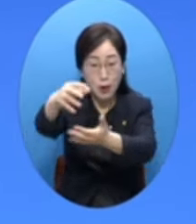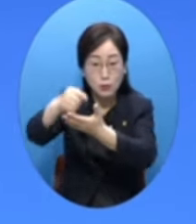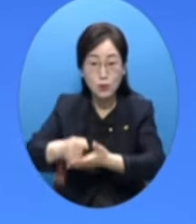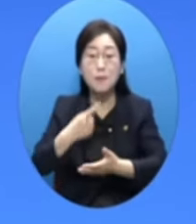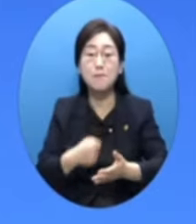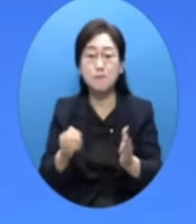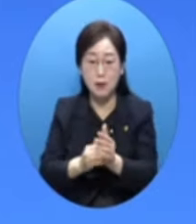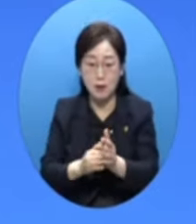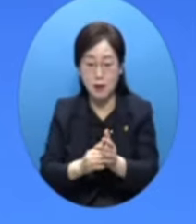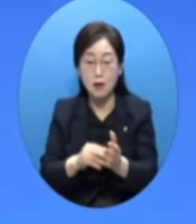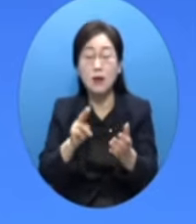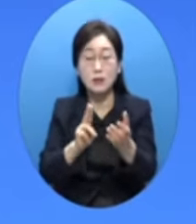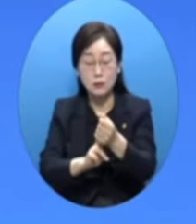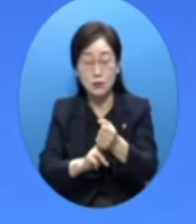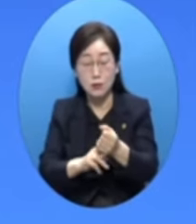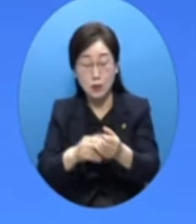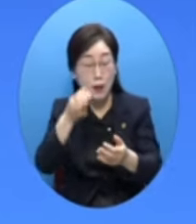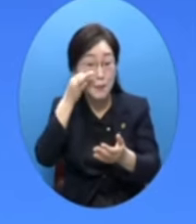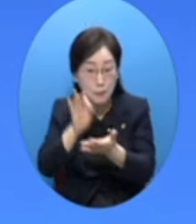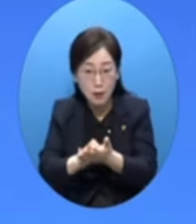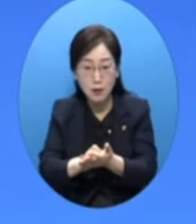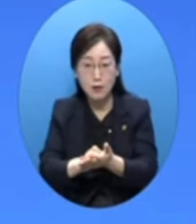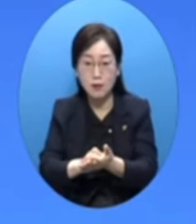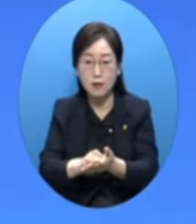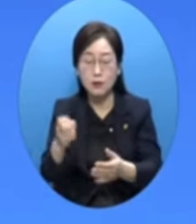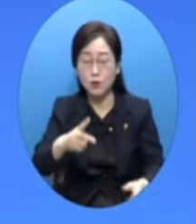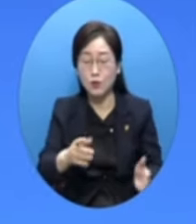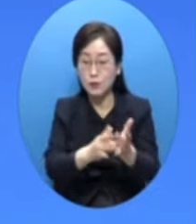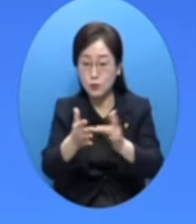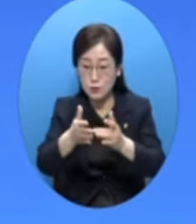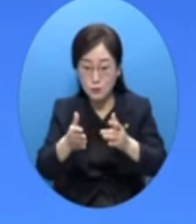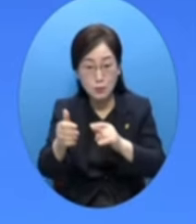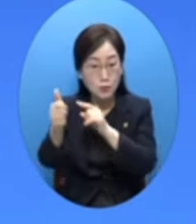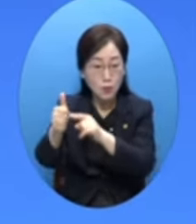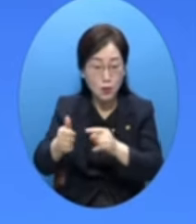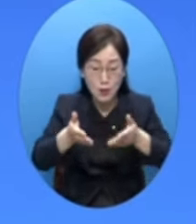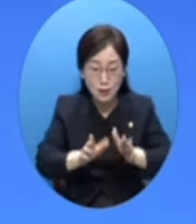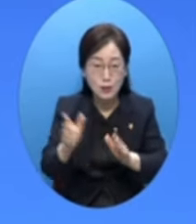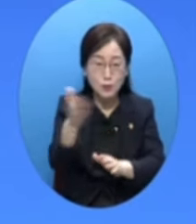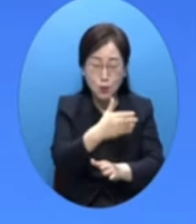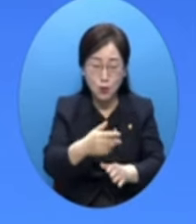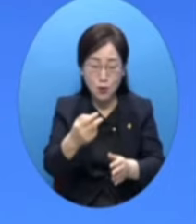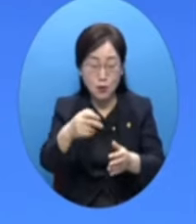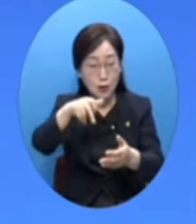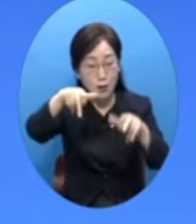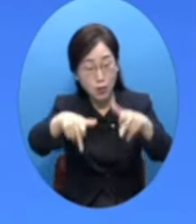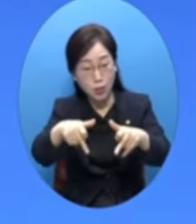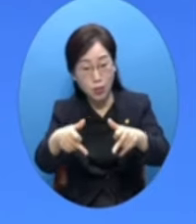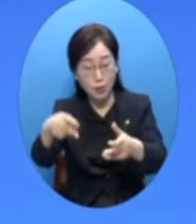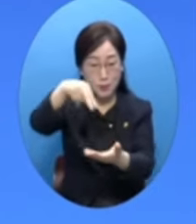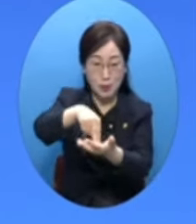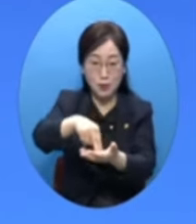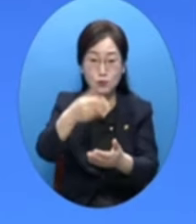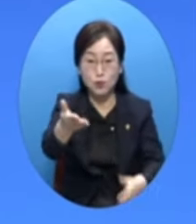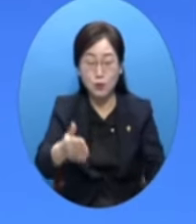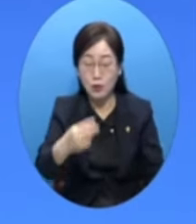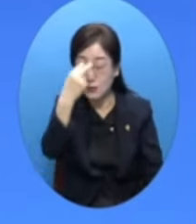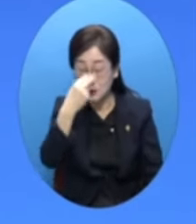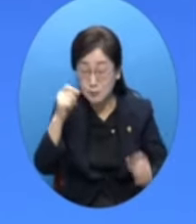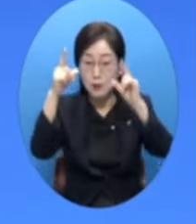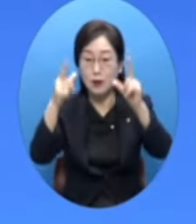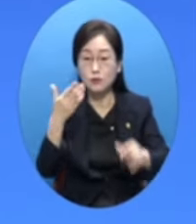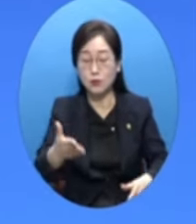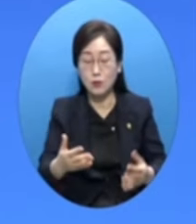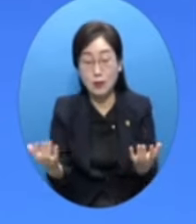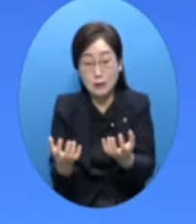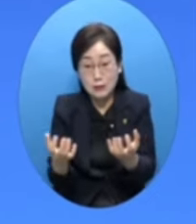사람들입니다. 예수님께서 나면서부터 걷지 못한 사람을 일으키고 앞을 보지 못한 사람의 눈을 뜨게 하고 남병 환자,